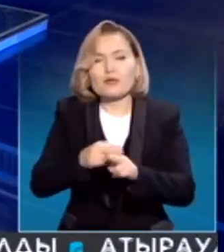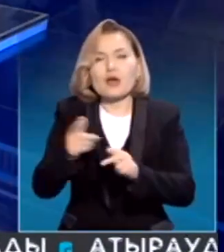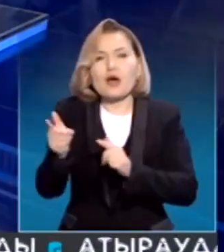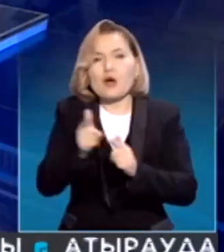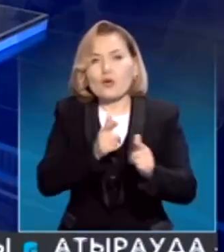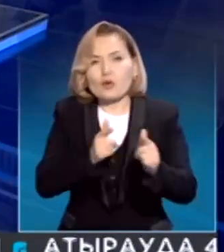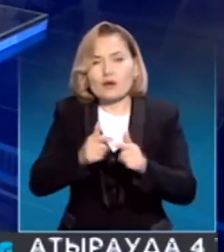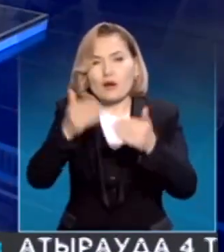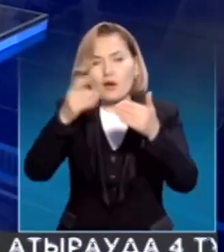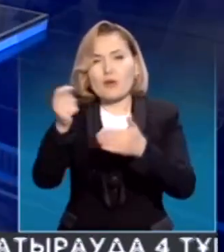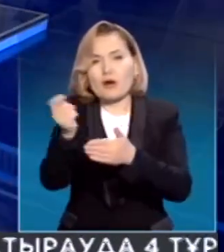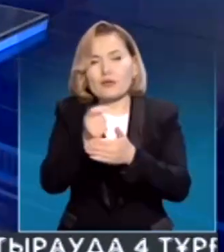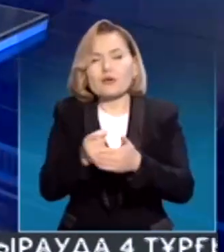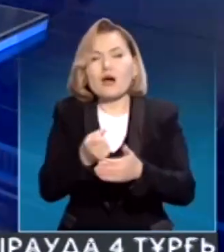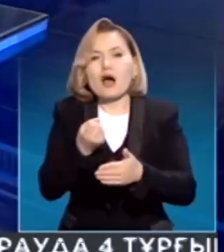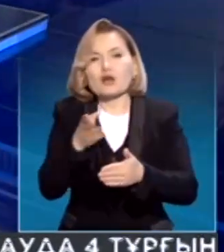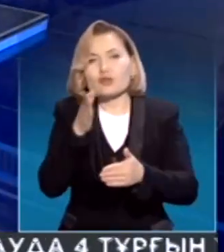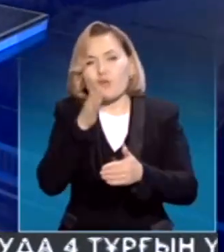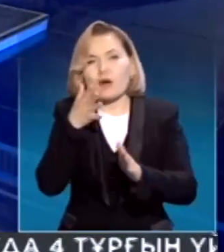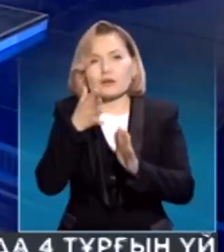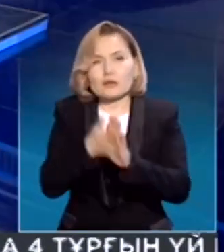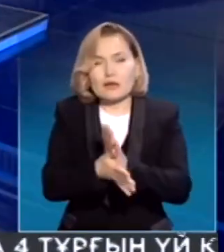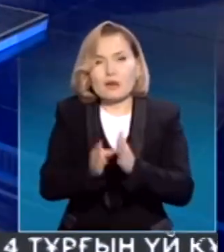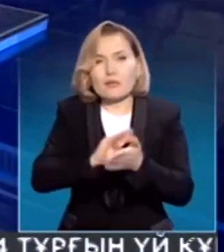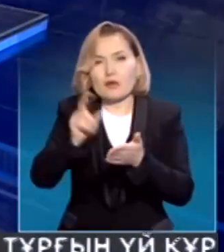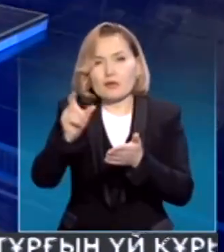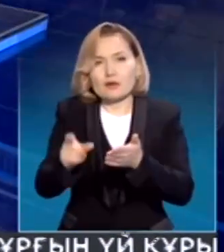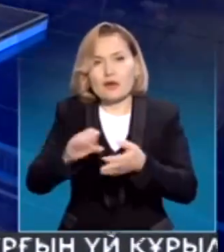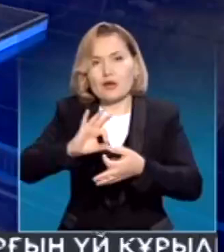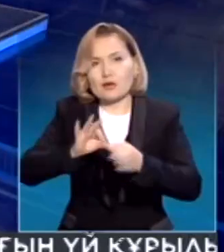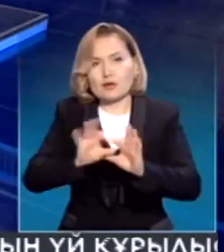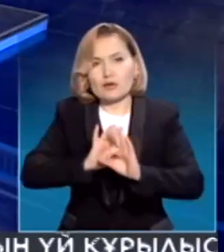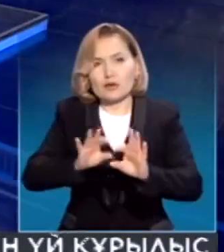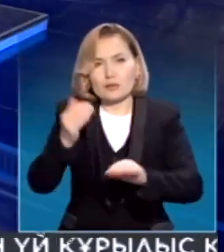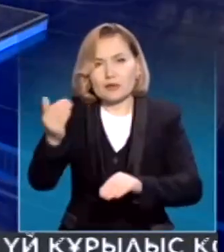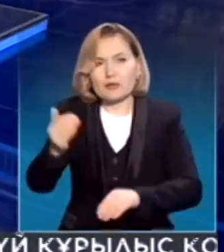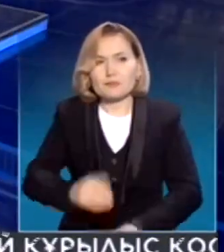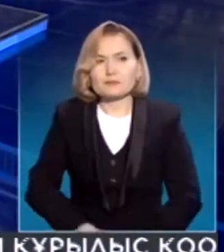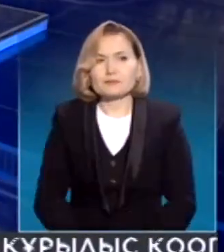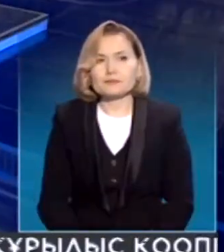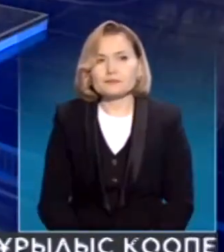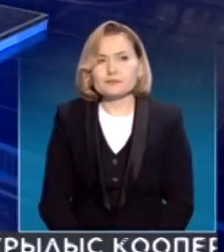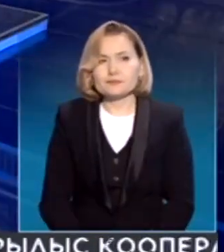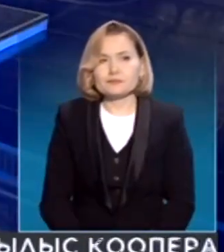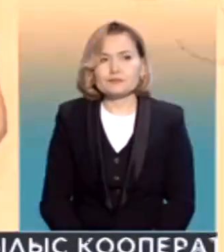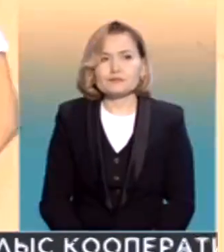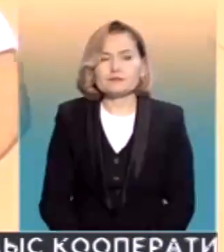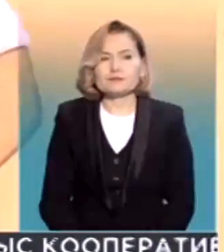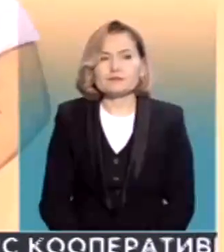қанша уақыт кетеді? Жазира Ораз қызы ерекше муралдар туралы баяндап береді.